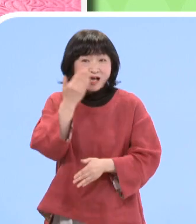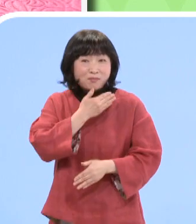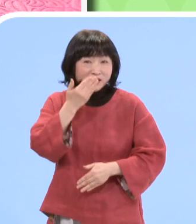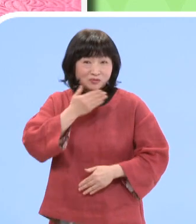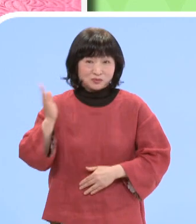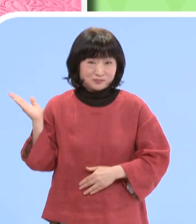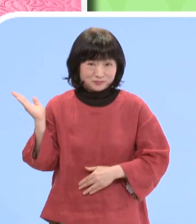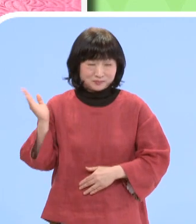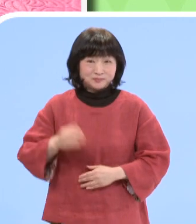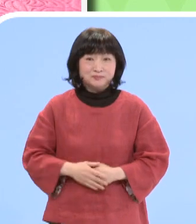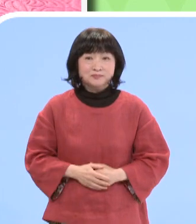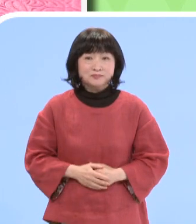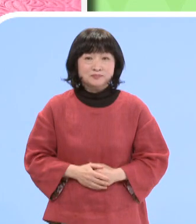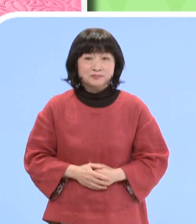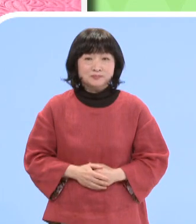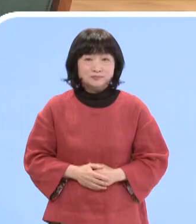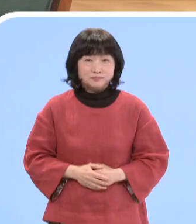ちら。